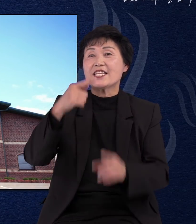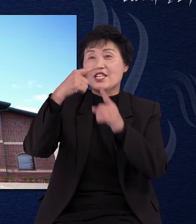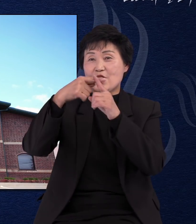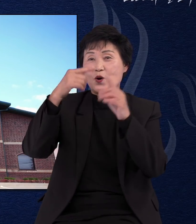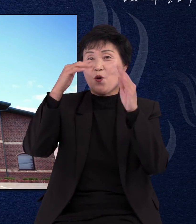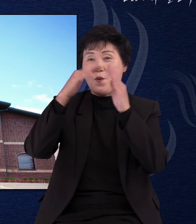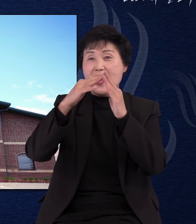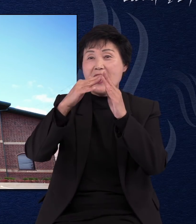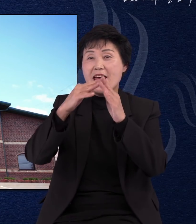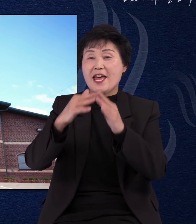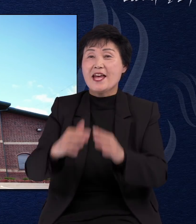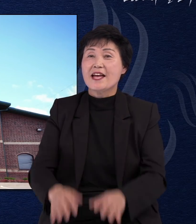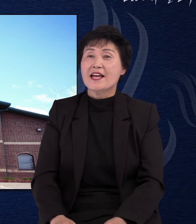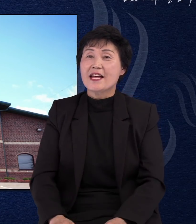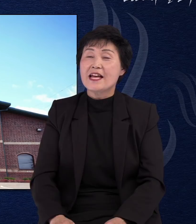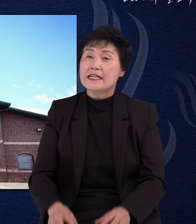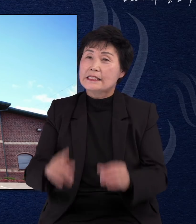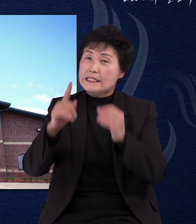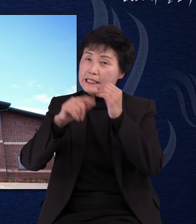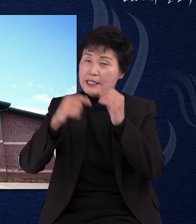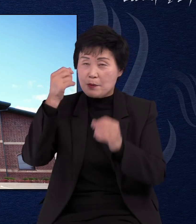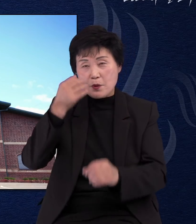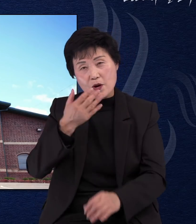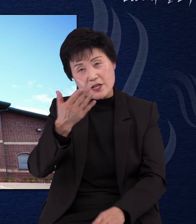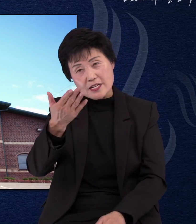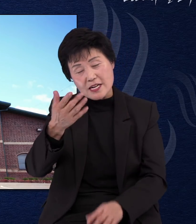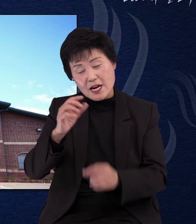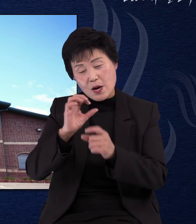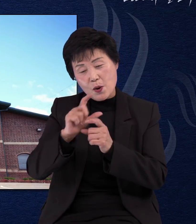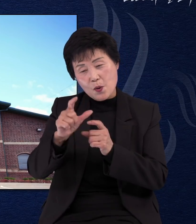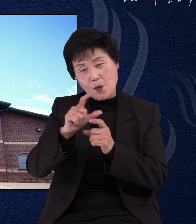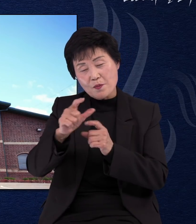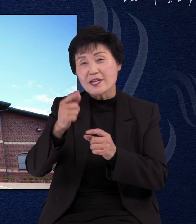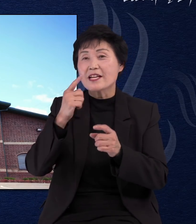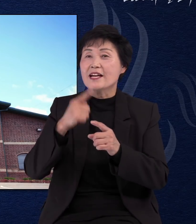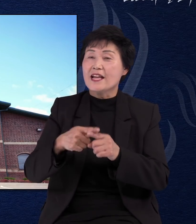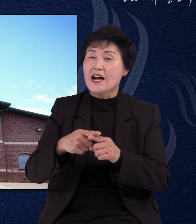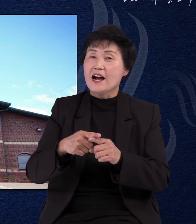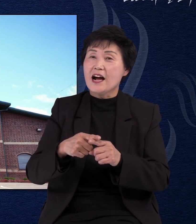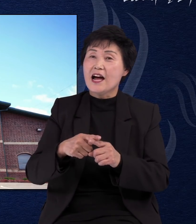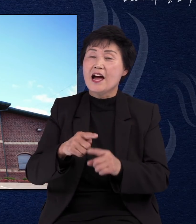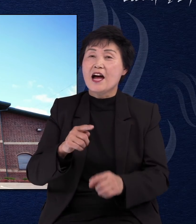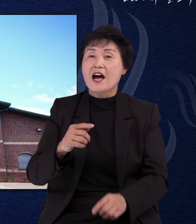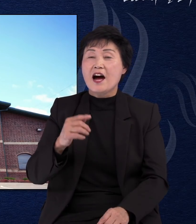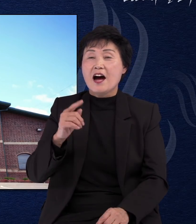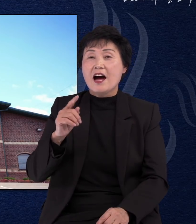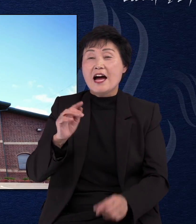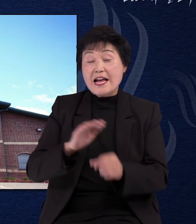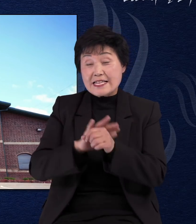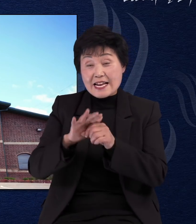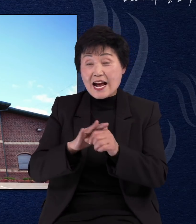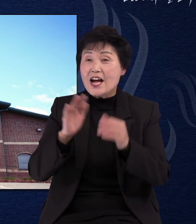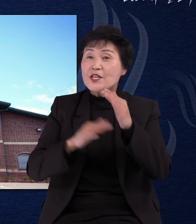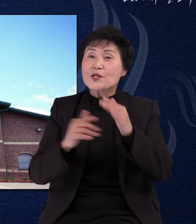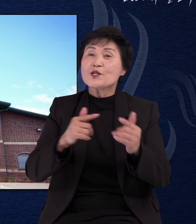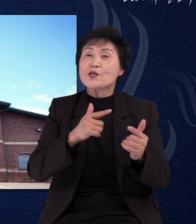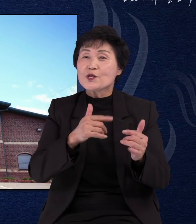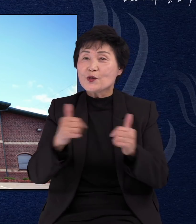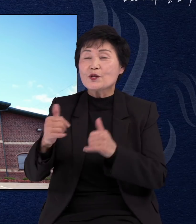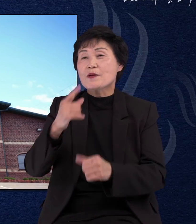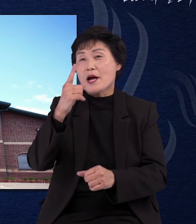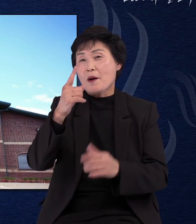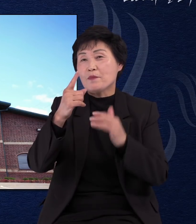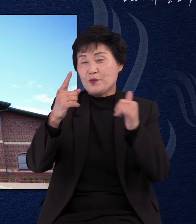제가 이 사진을 보여드릴까 말까 고민을 많이 하다가 제가 사랑하시는 어떤 분이 꼭 사진을 보여주라고 말씀을